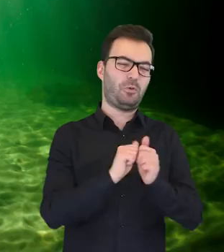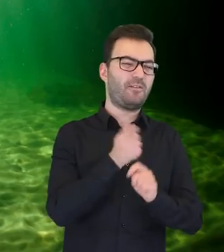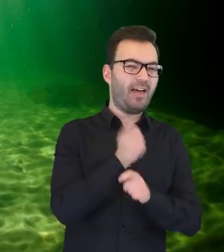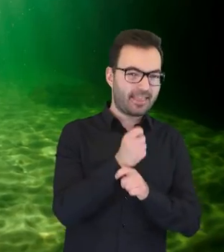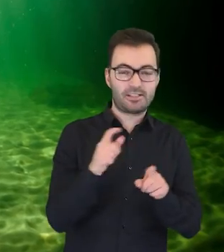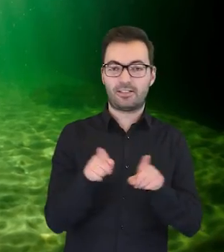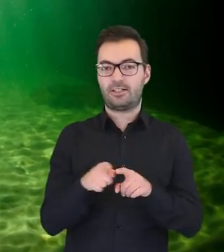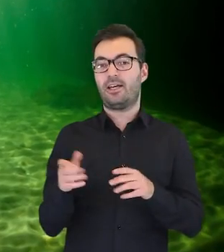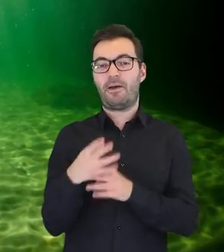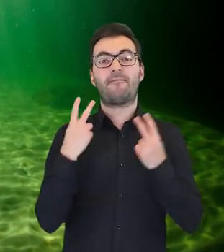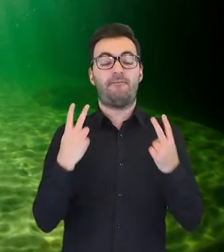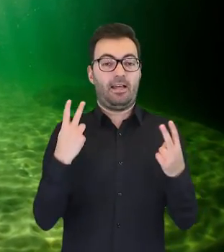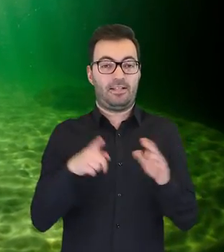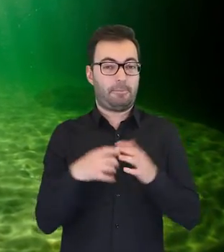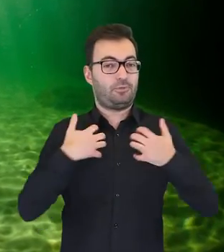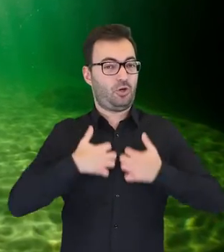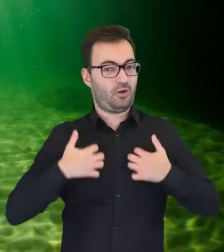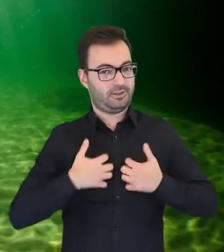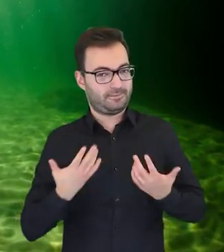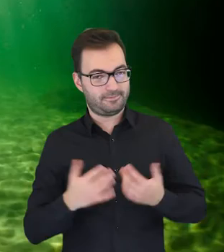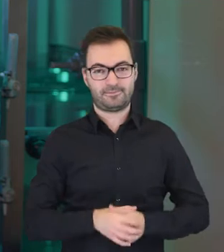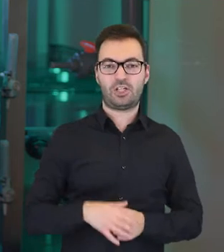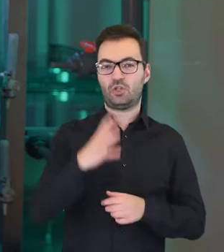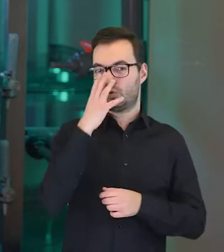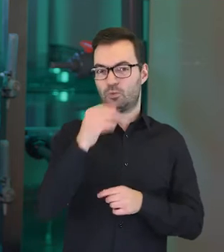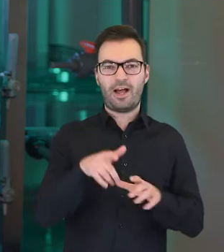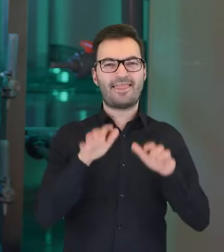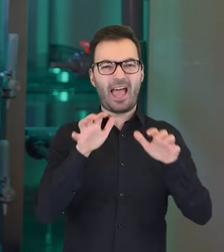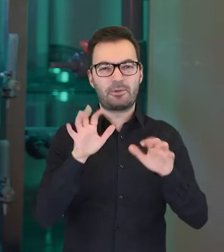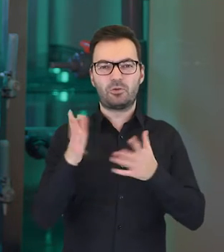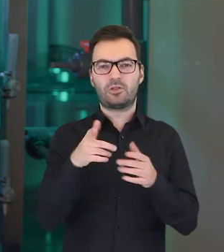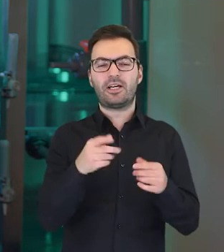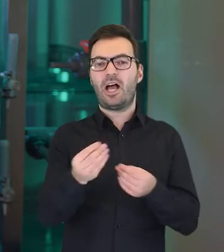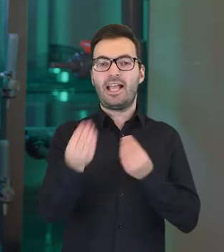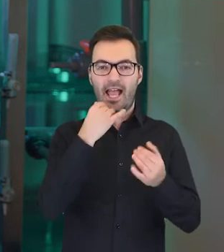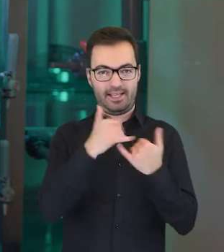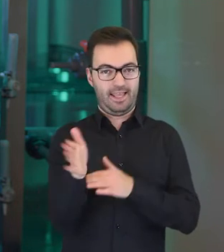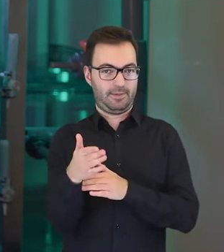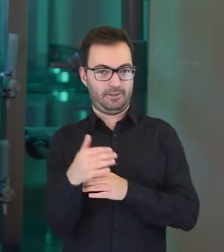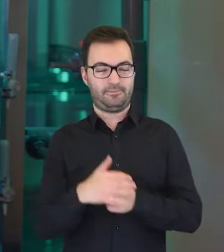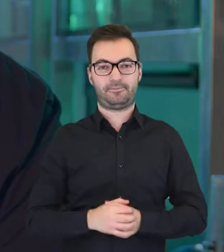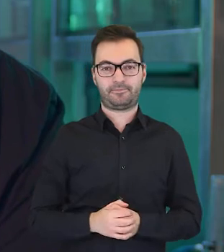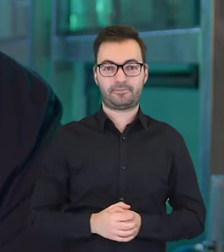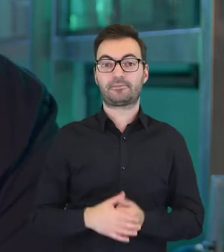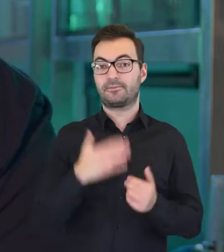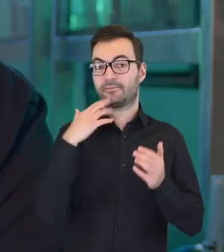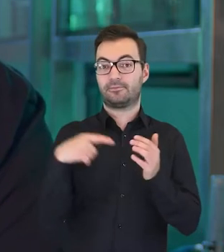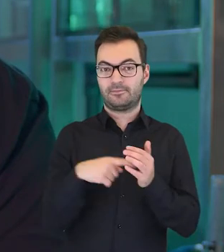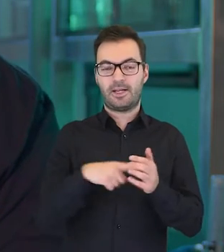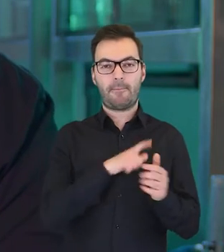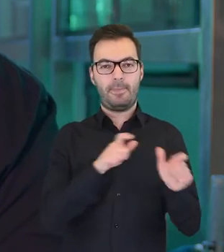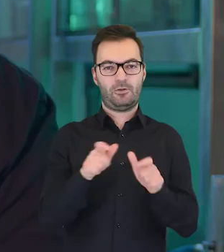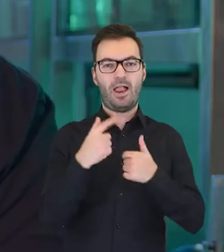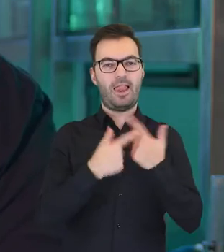wędkarzy, ale jest również bardzo ważna dla środowiska. Szczupak jest drapieżnikiem, a więc rybą, która zjada inne ryby i przez